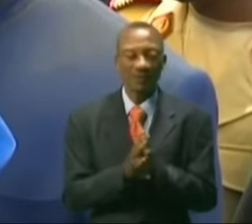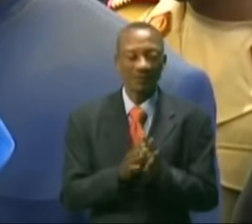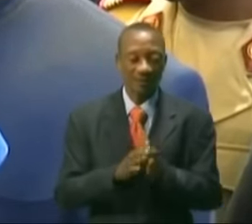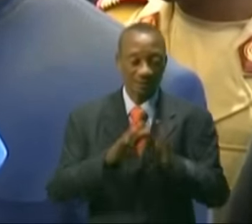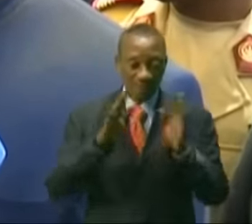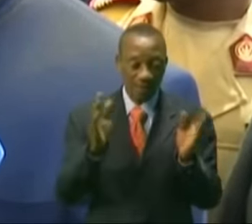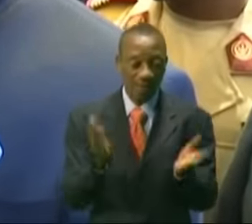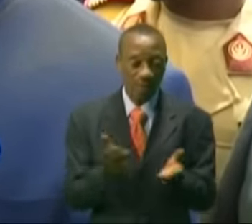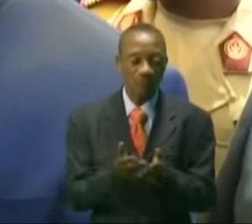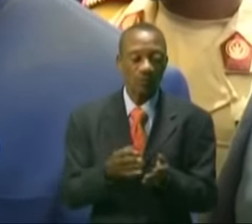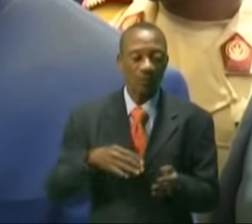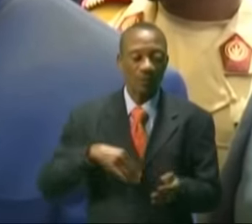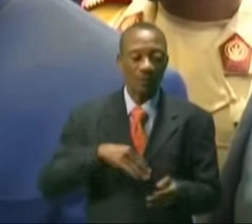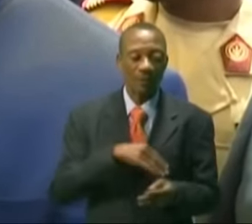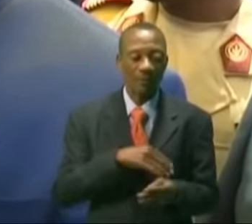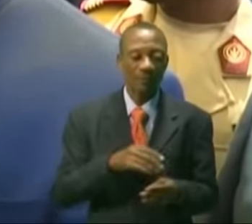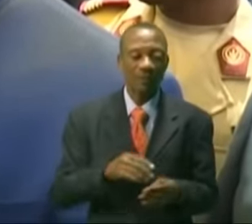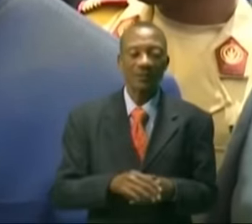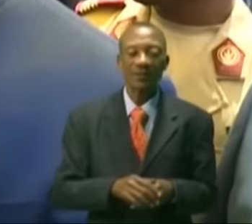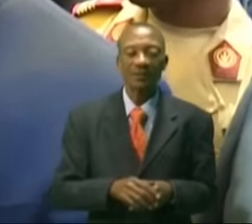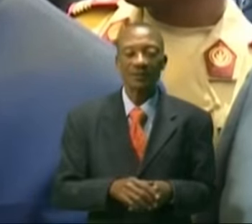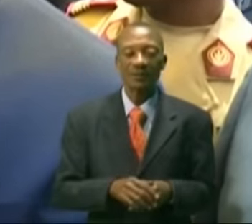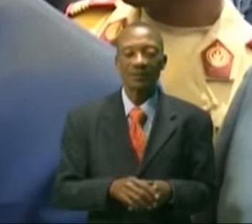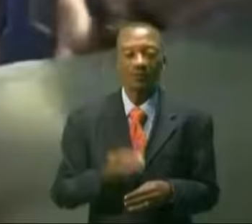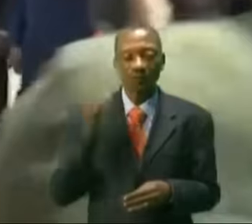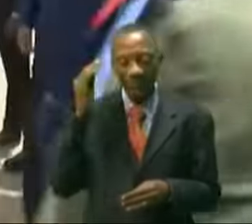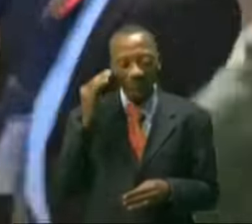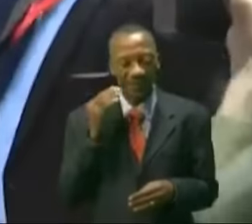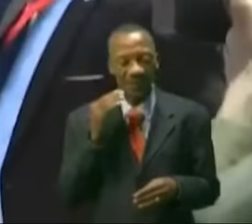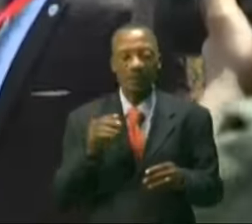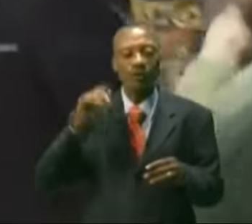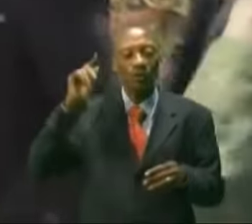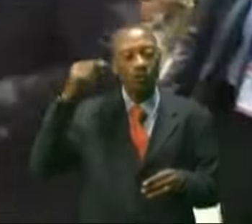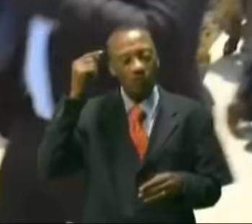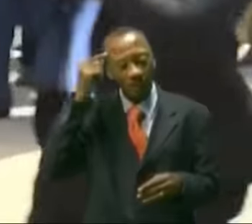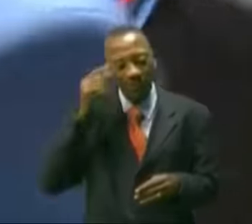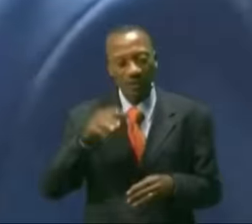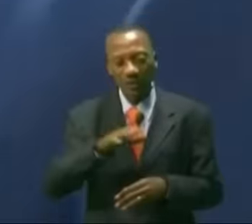c'est vraiment un grand moment pour moi et dans ma vie.